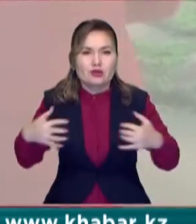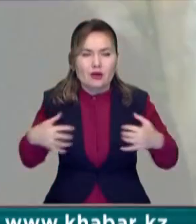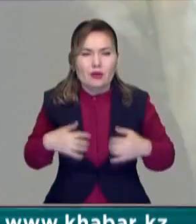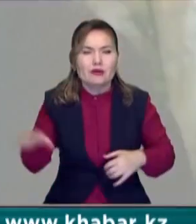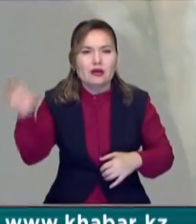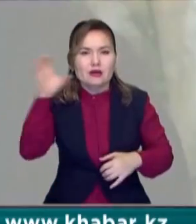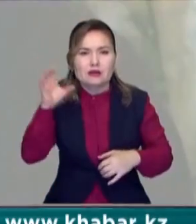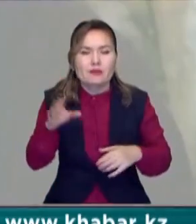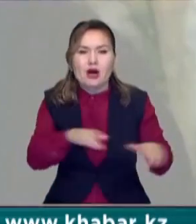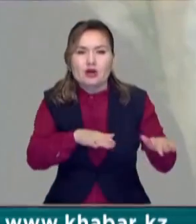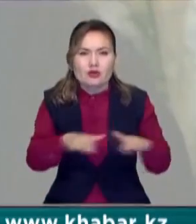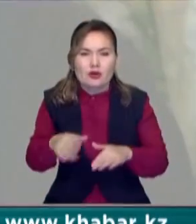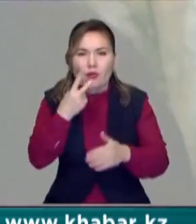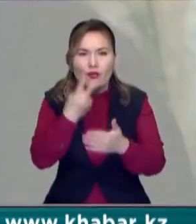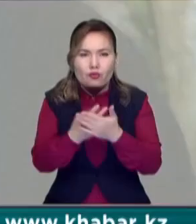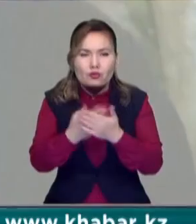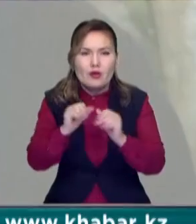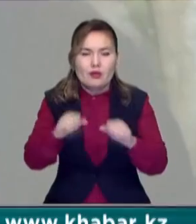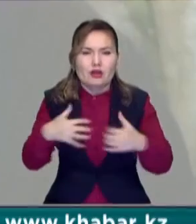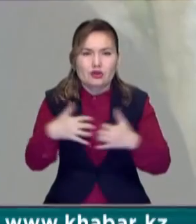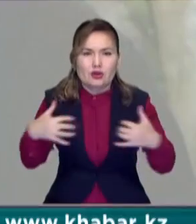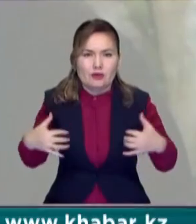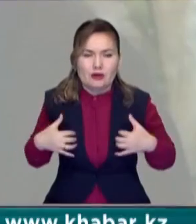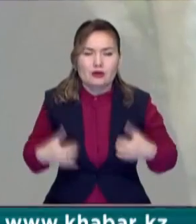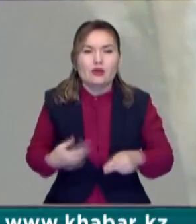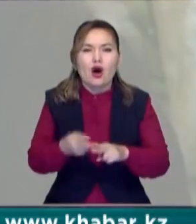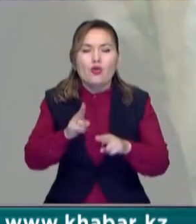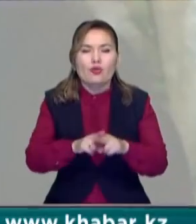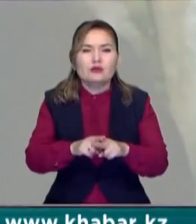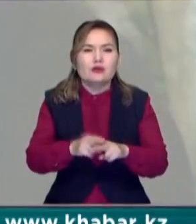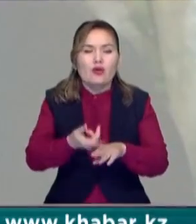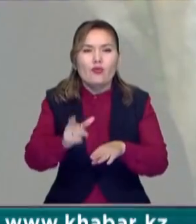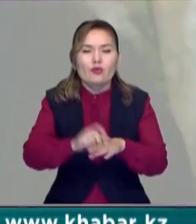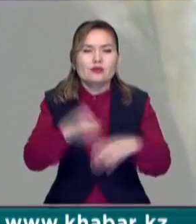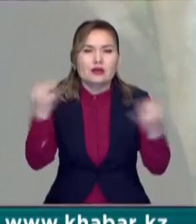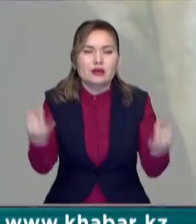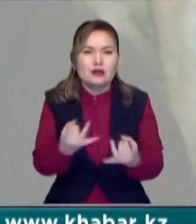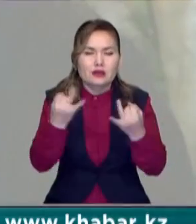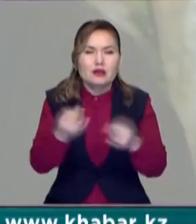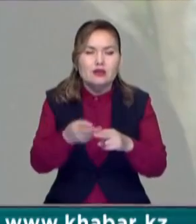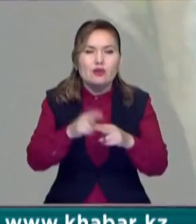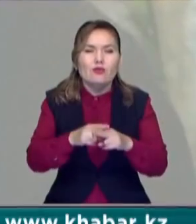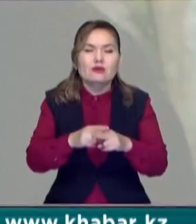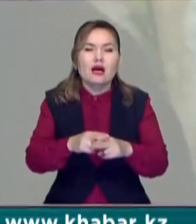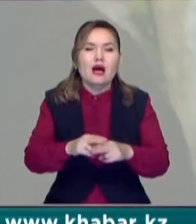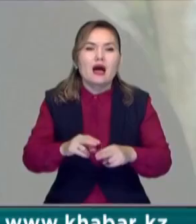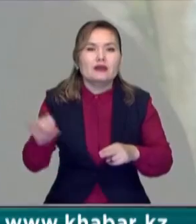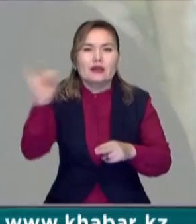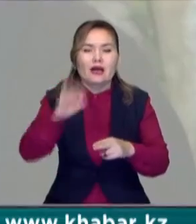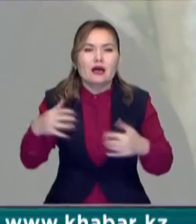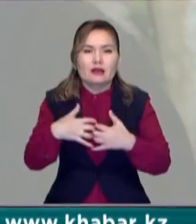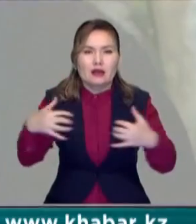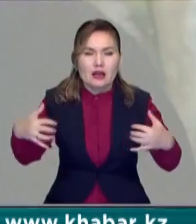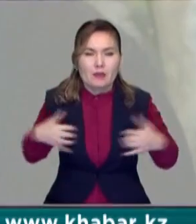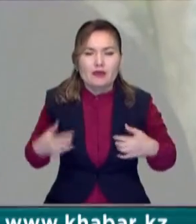алады. Осыншама тарихи бай дүниенің барлығын осы бір музейге Ертіс мультимедиалық музейін әкеп шоғырландырдық. Және ол тек қана жай